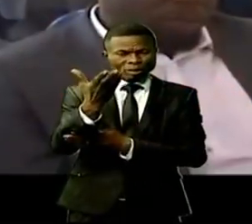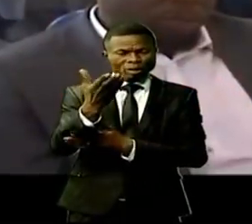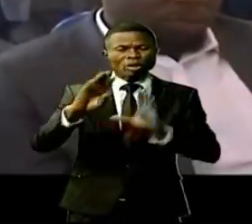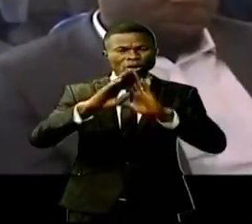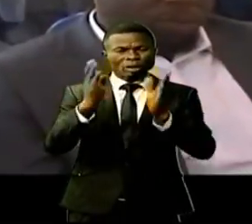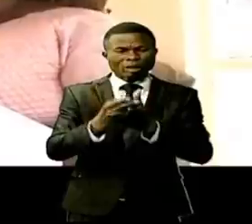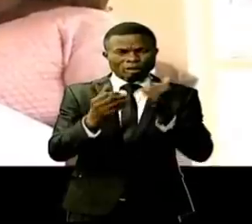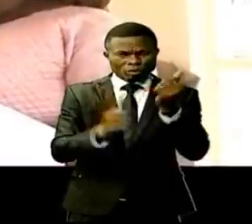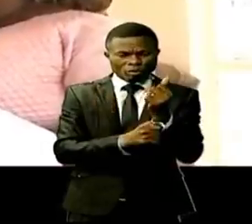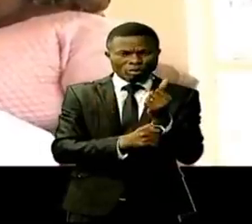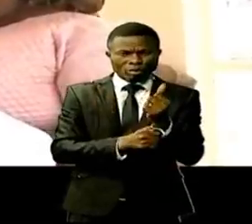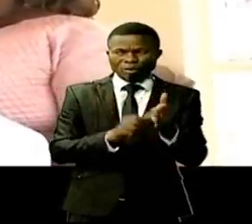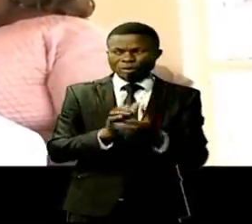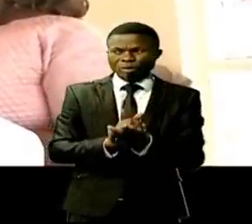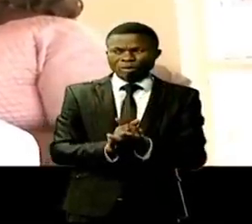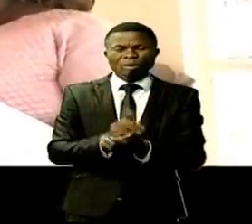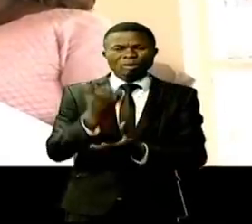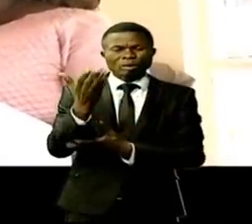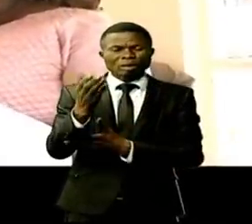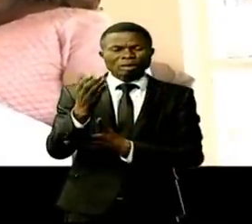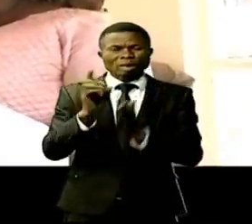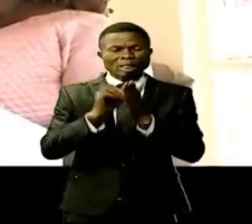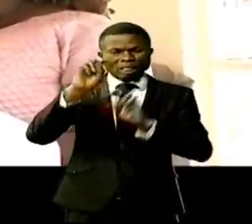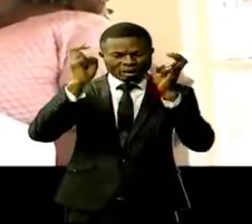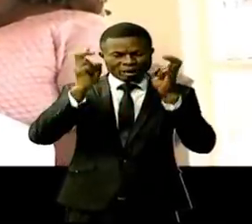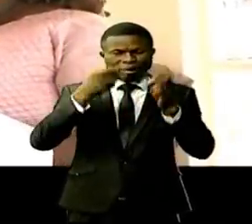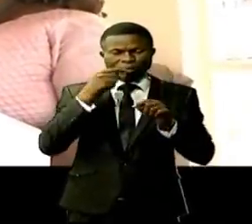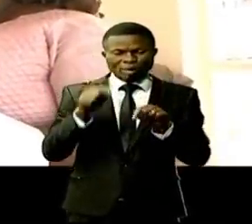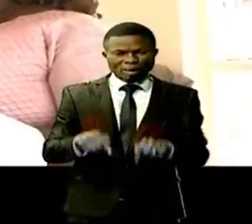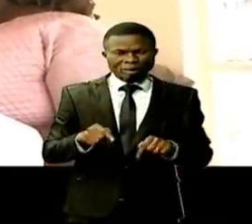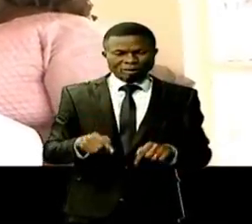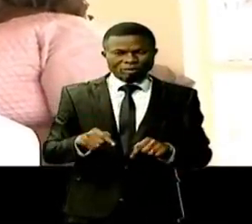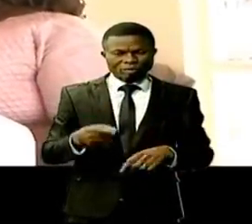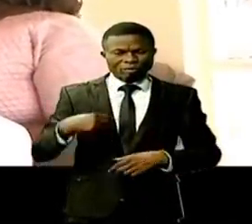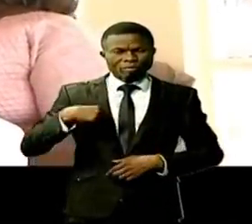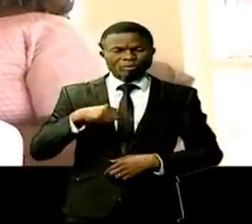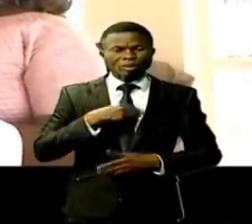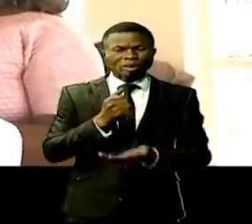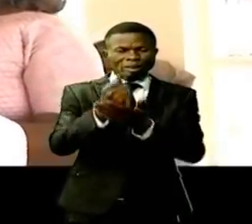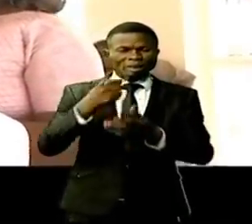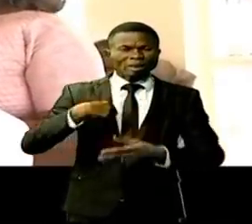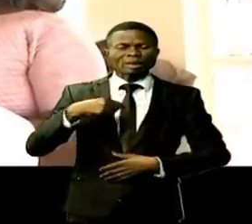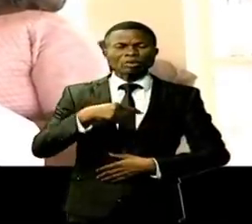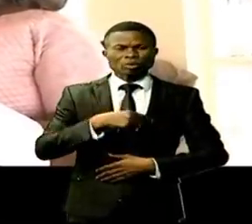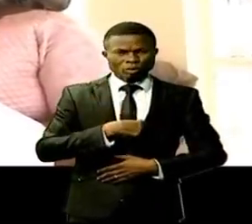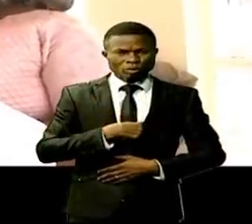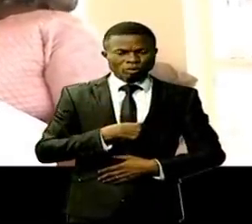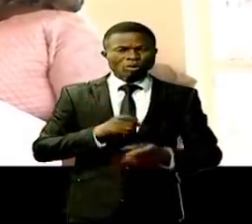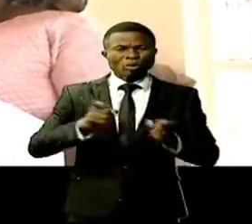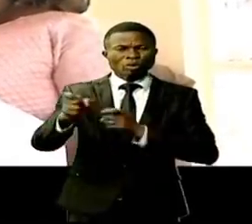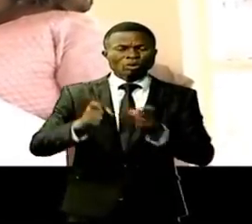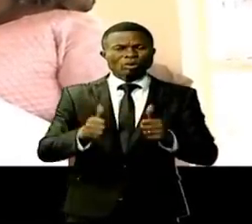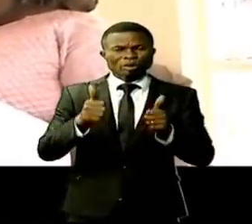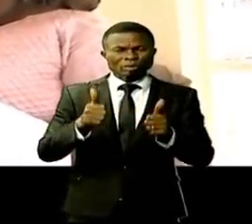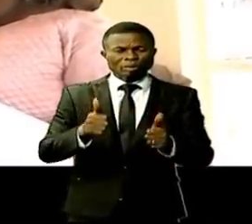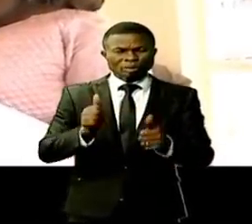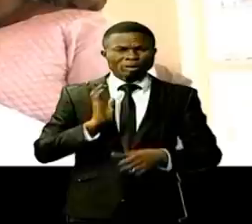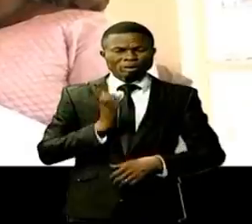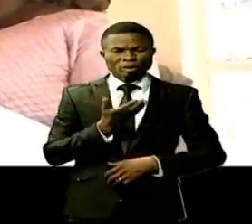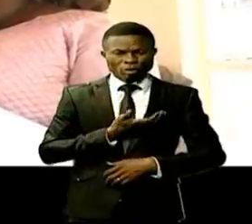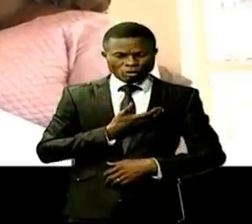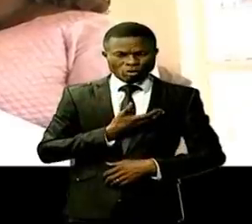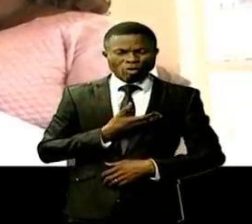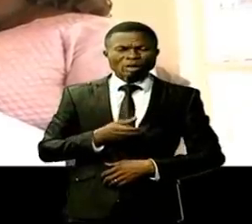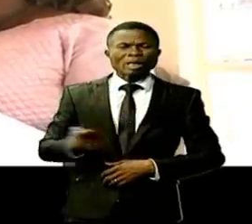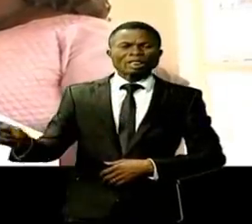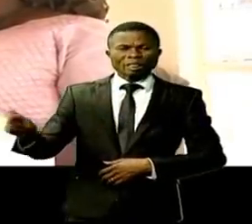homologues pour ce faire. Différents thèmes développés à notre attention nous serviront à bien diriger notre